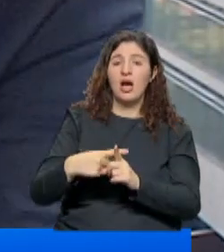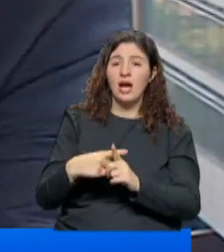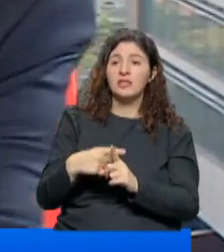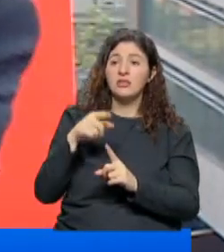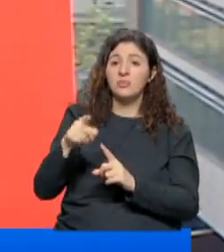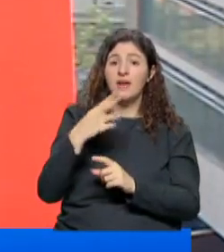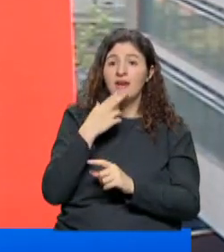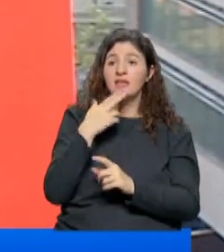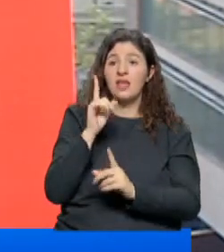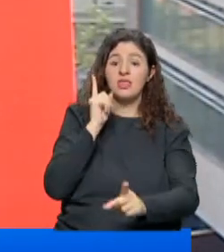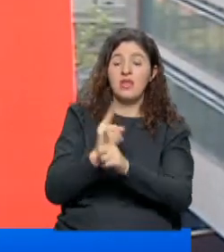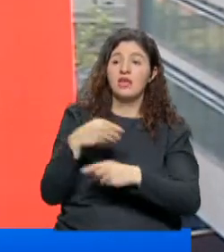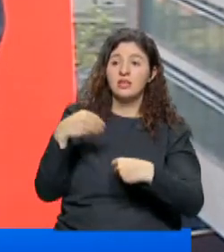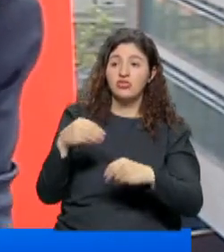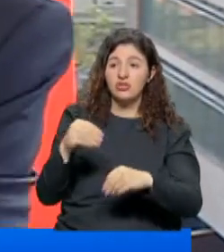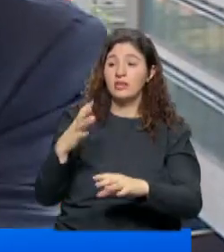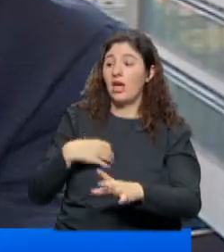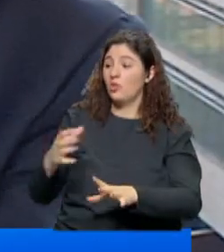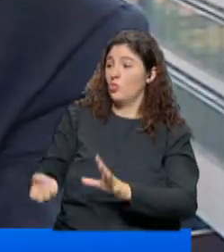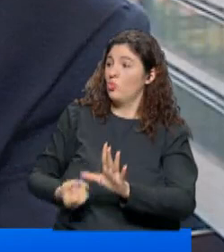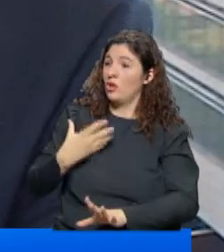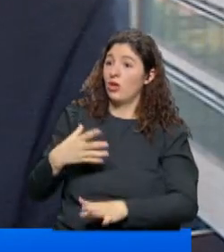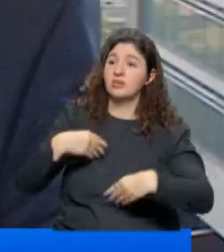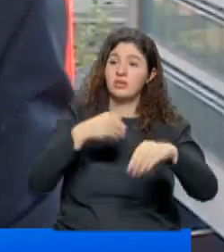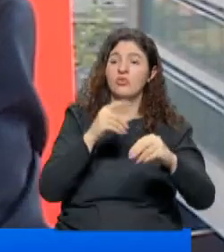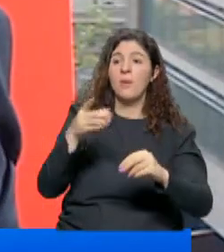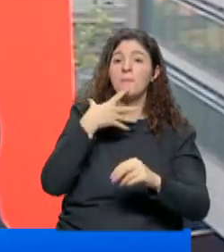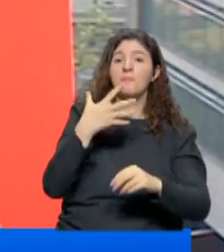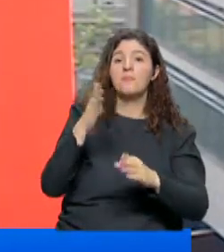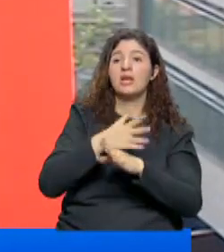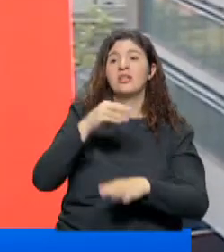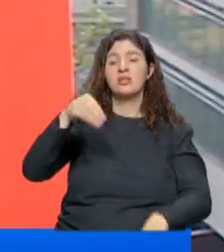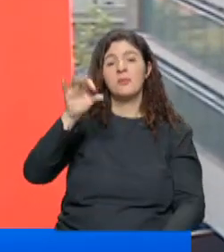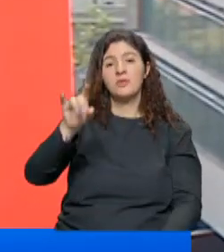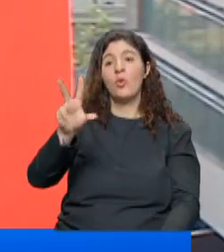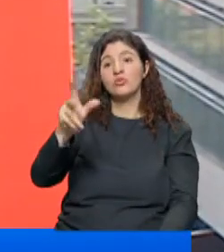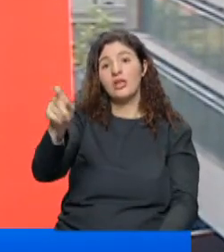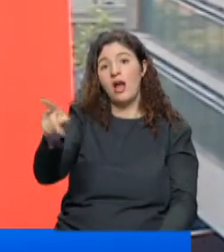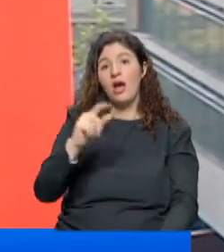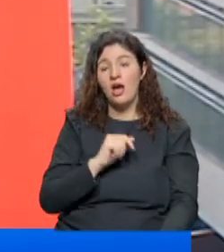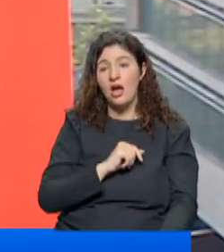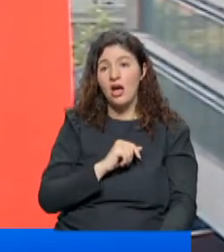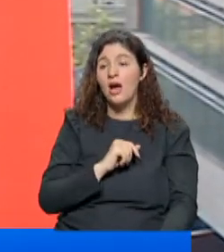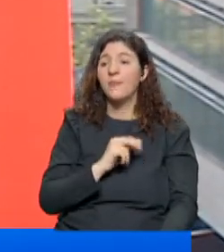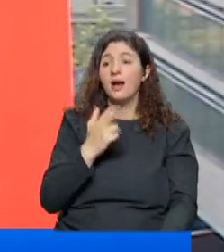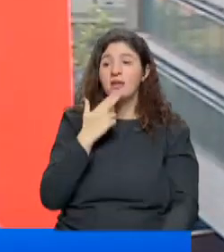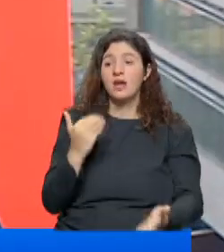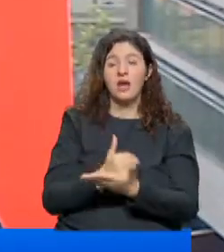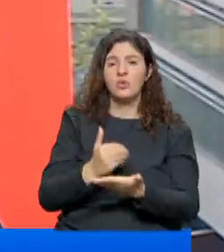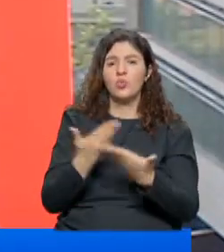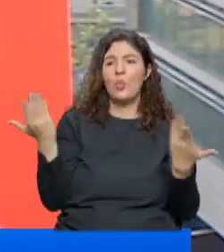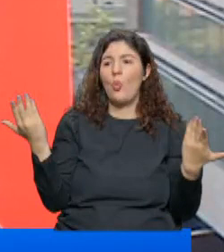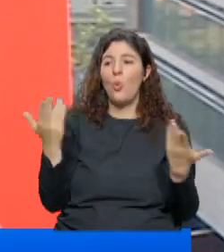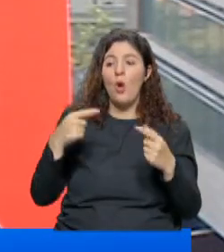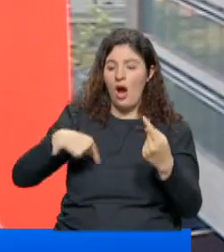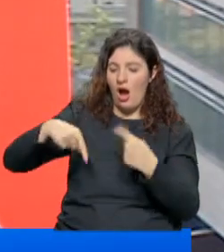Tabi bu kadının direkt satışı, yani düşün o kadının o domatesi markete gittiğinde o zaman 30 liraydı. Ama kadın kazanmıyor,